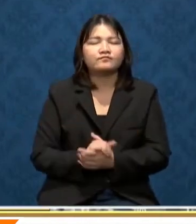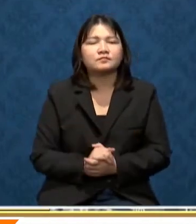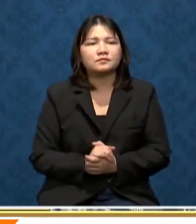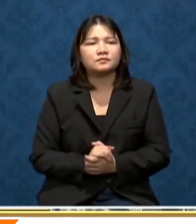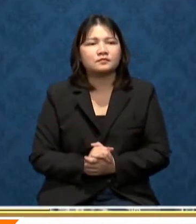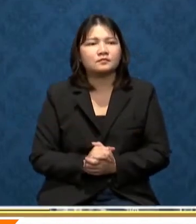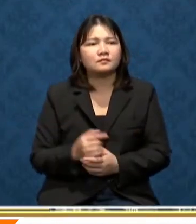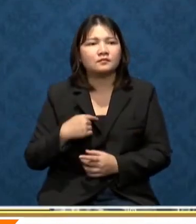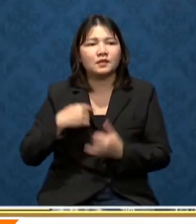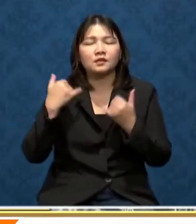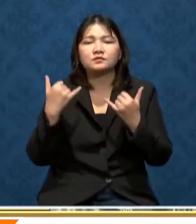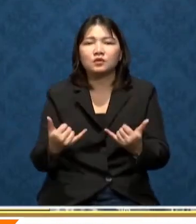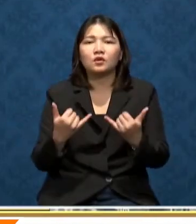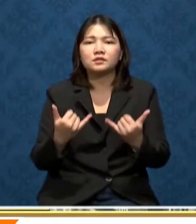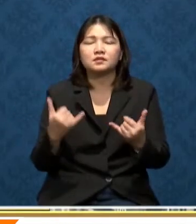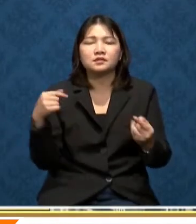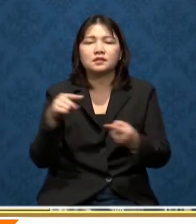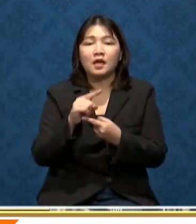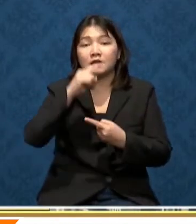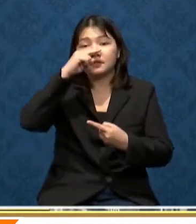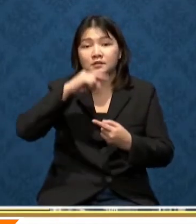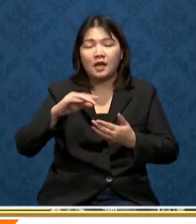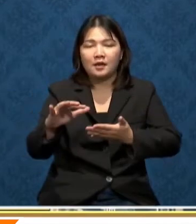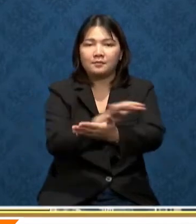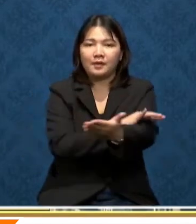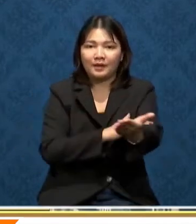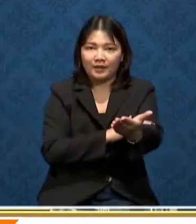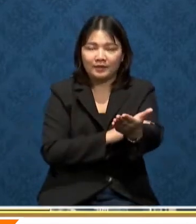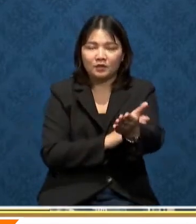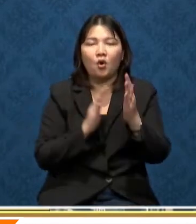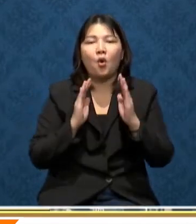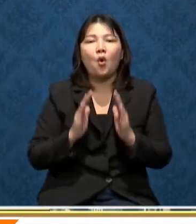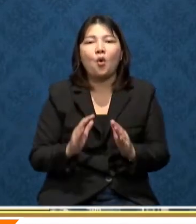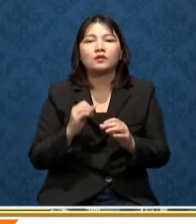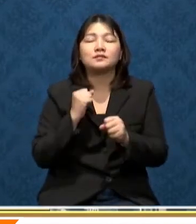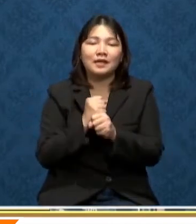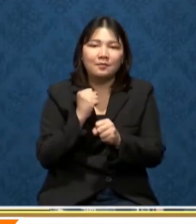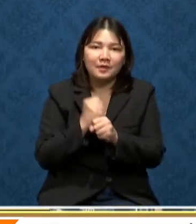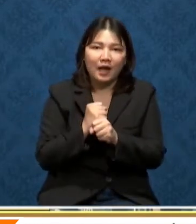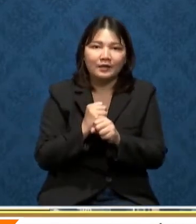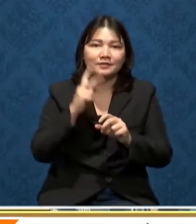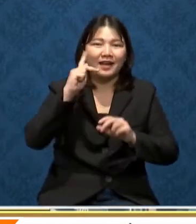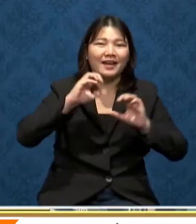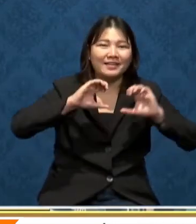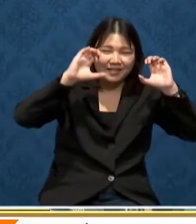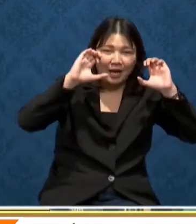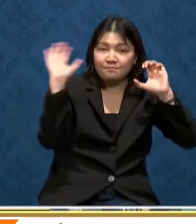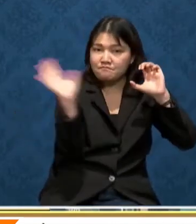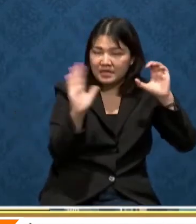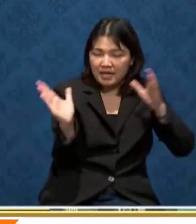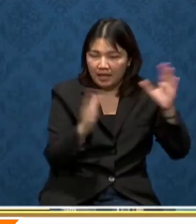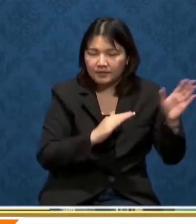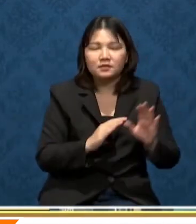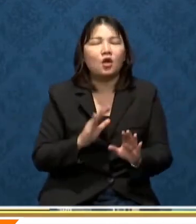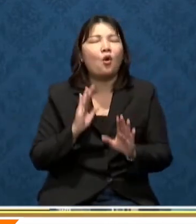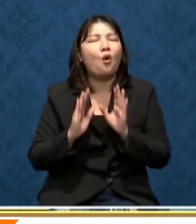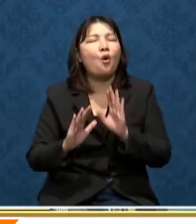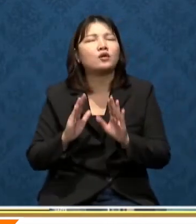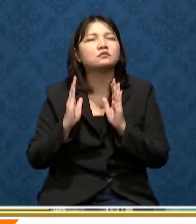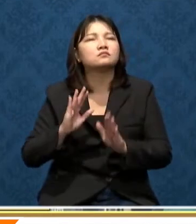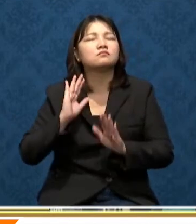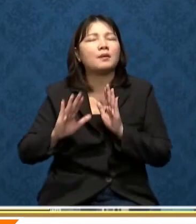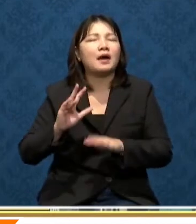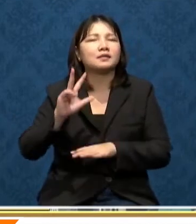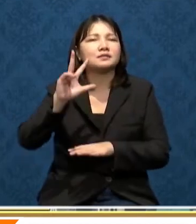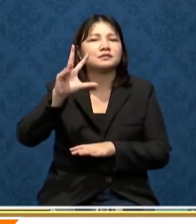ปัจจุบันประเทศไทยมีลูกจ้างที่ไม่ใช่ข้าราชการประมาณ 36ล้านคน